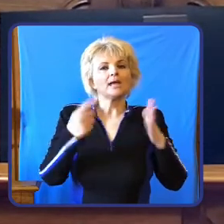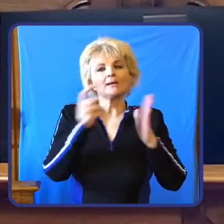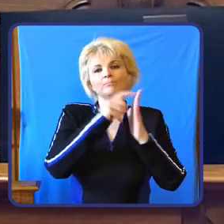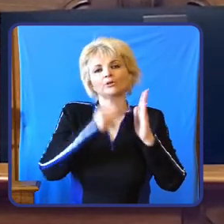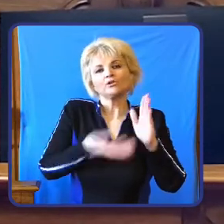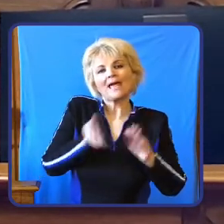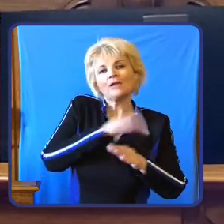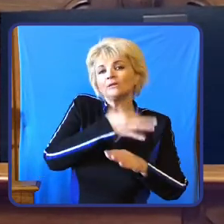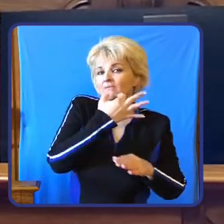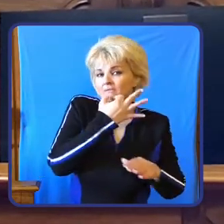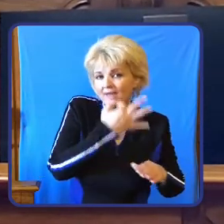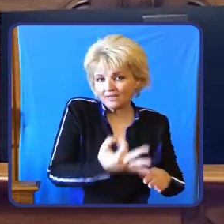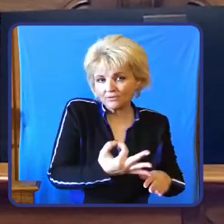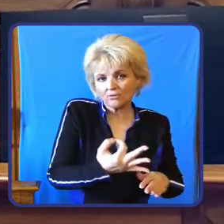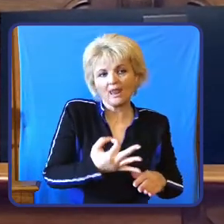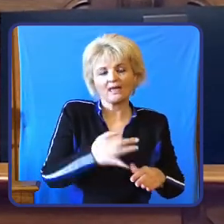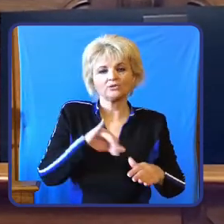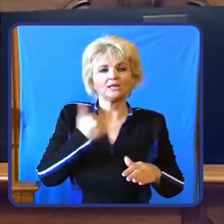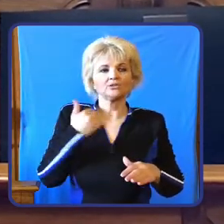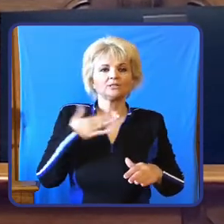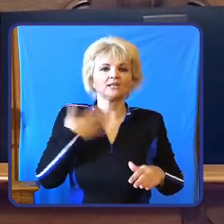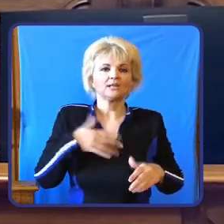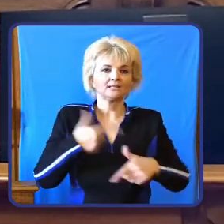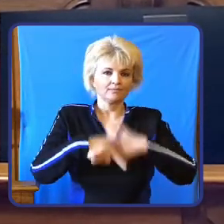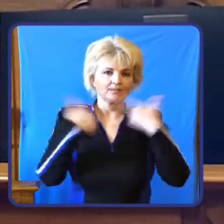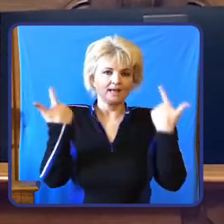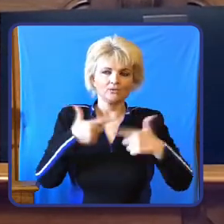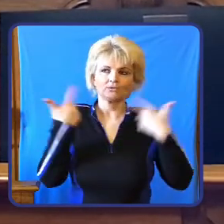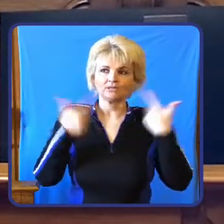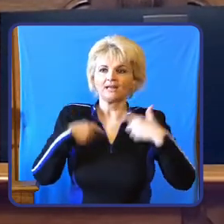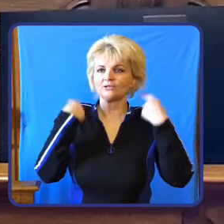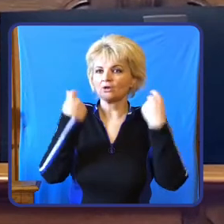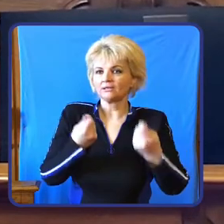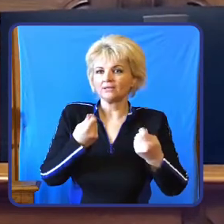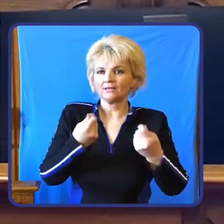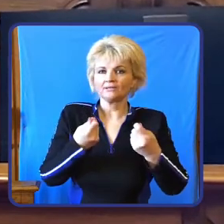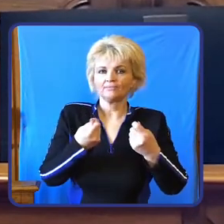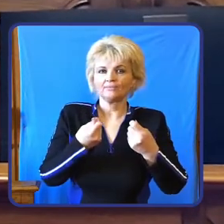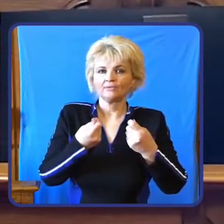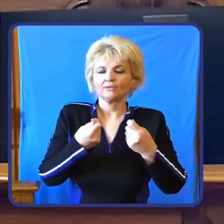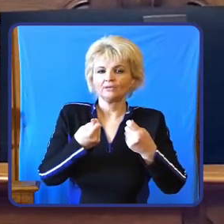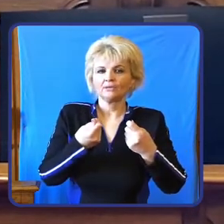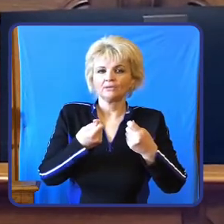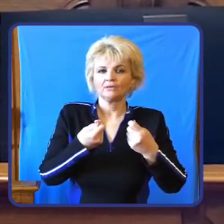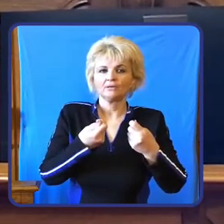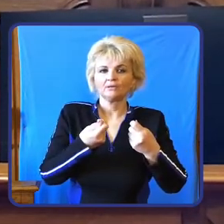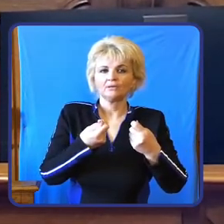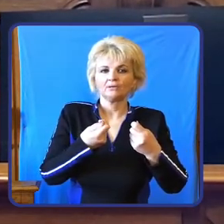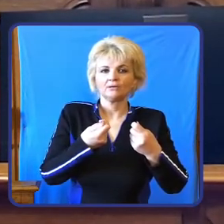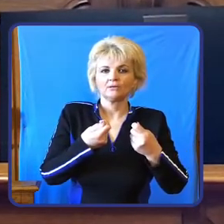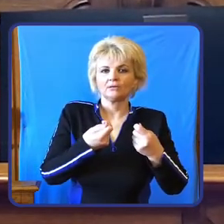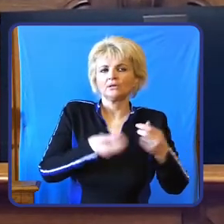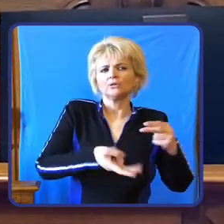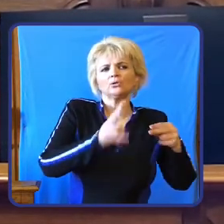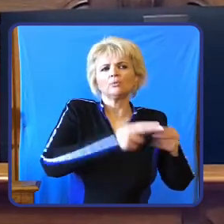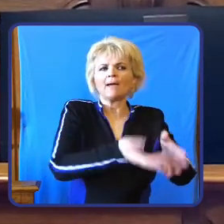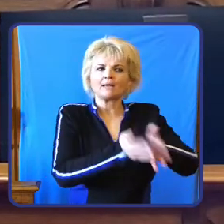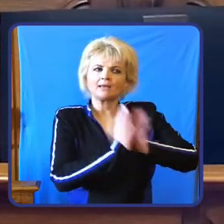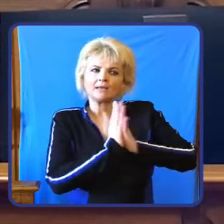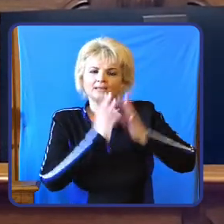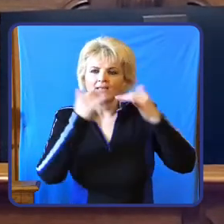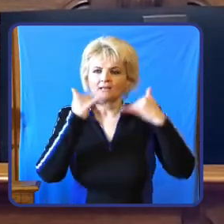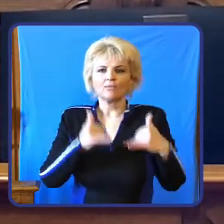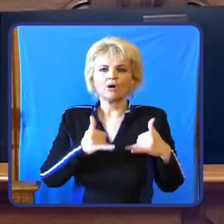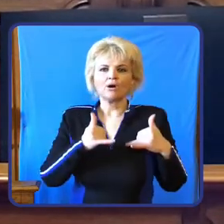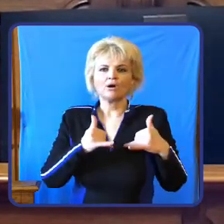előtti felszólalás, és egyben szeretnék tájékoztatást adni, hogy többek nyomatékos kérésére most a mai